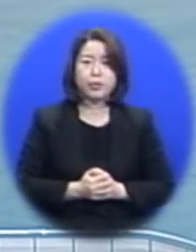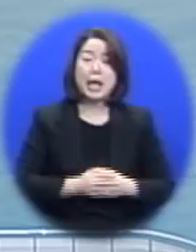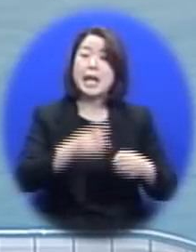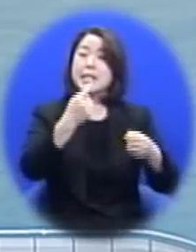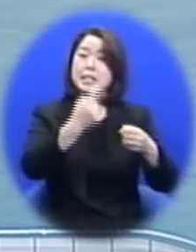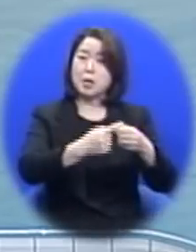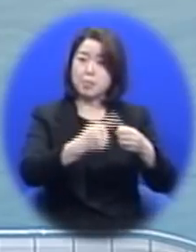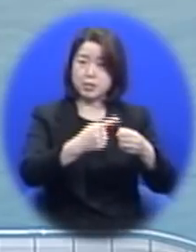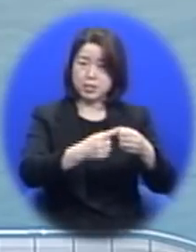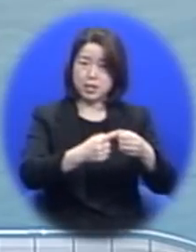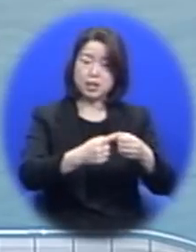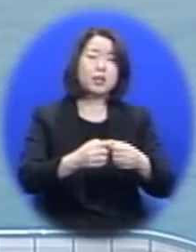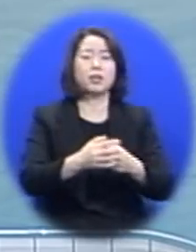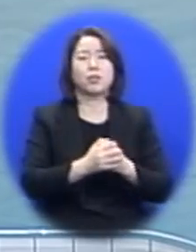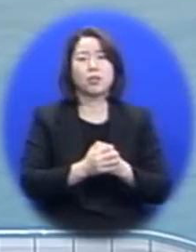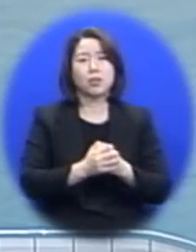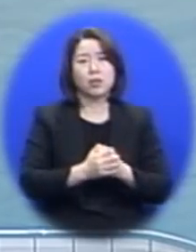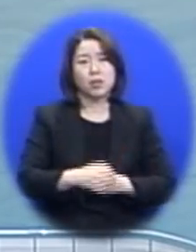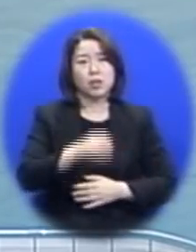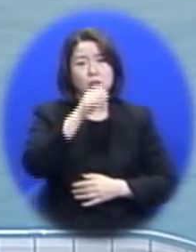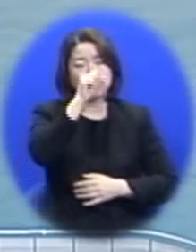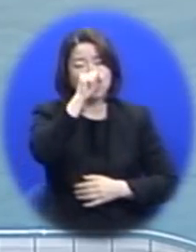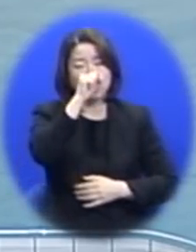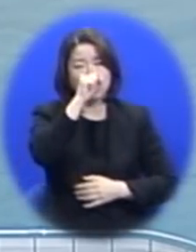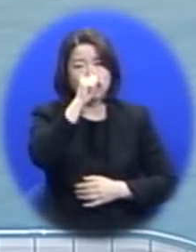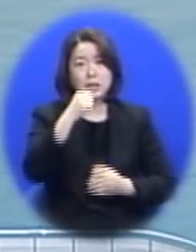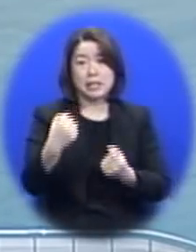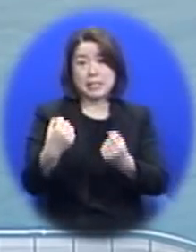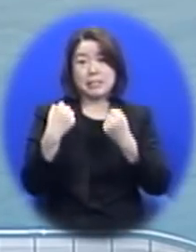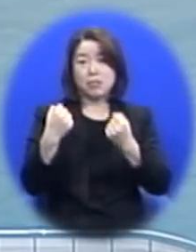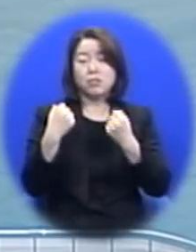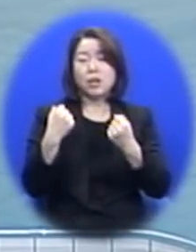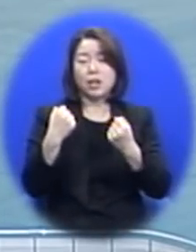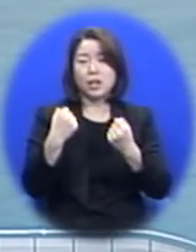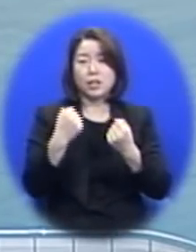번째 좋은 건강한 심장을 다른